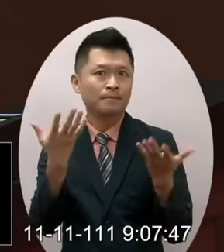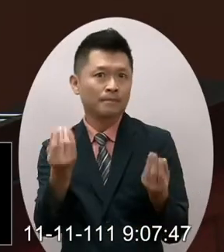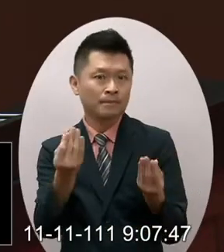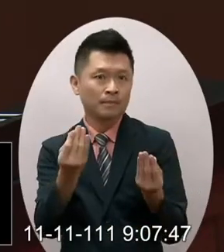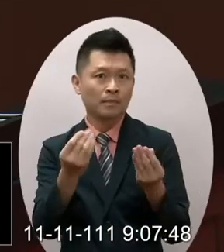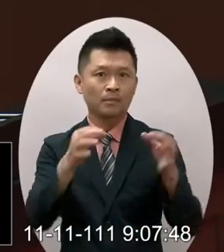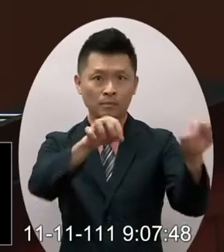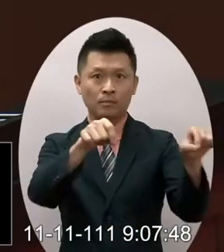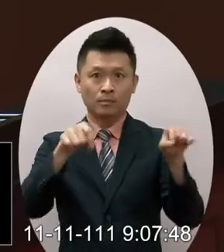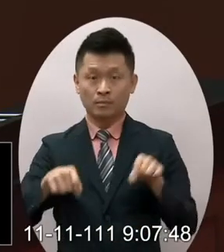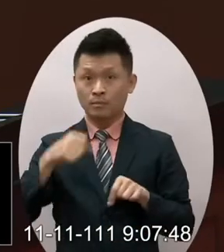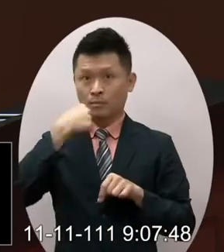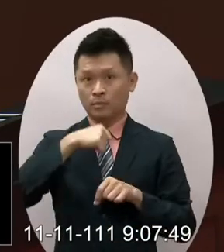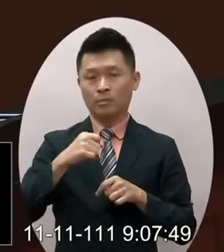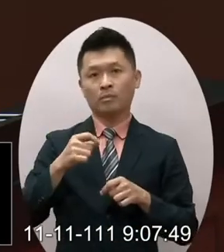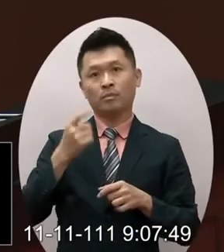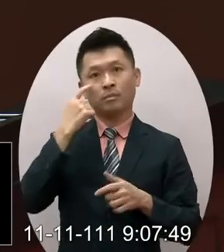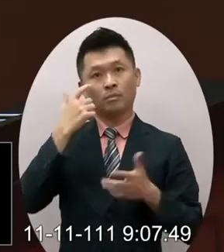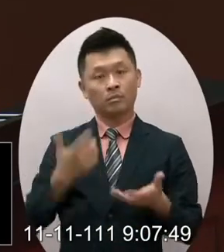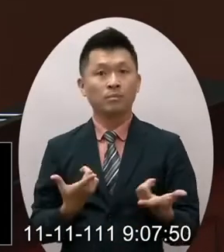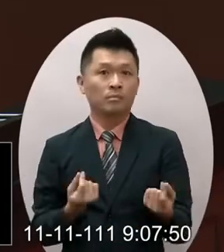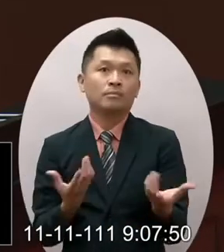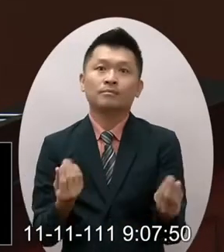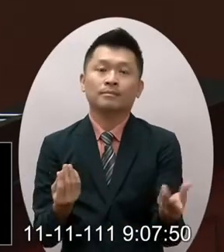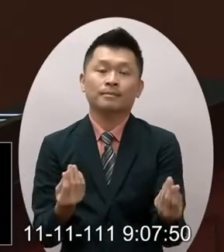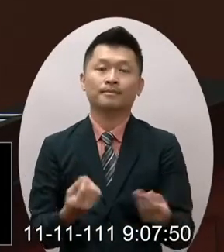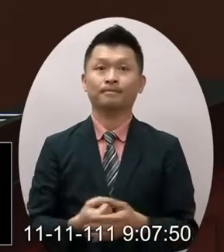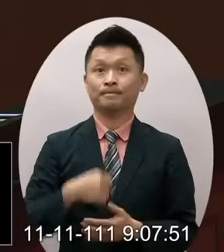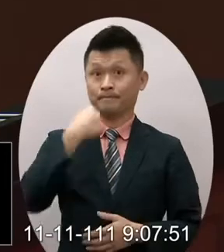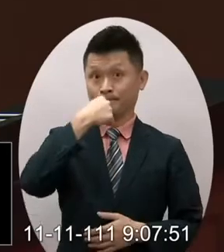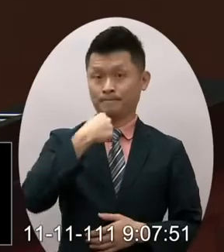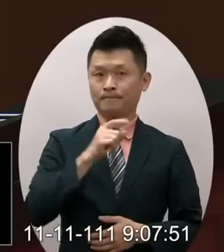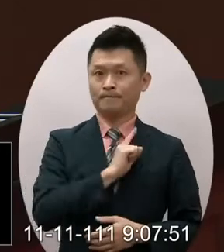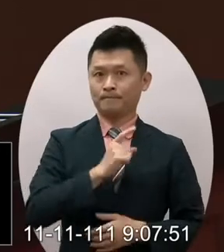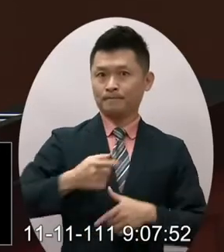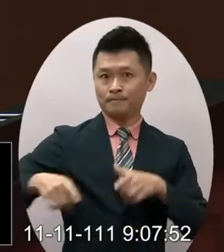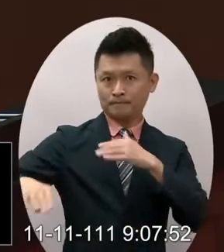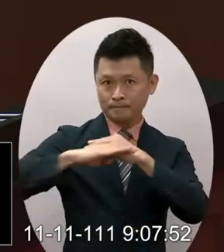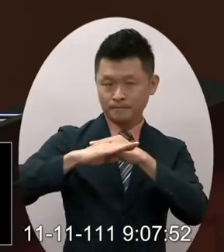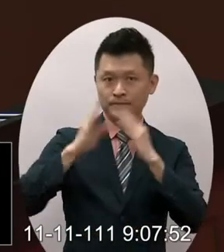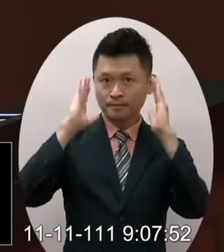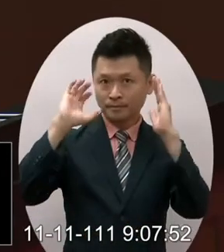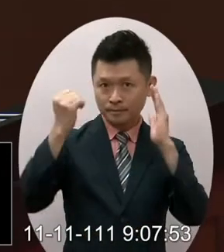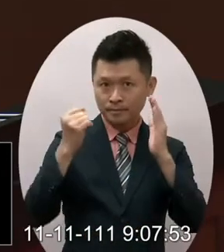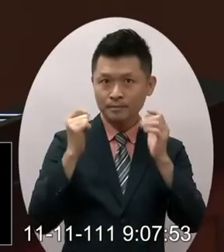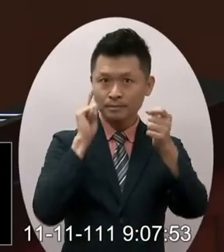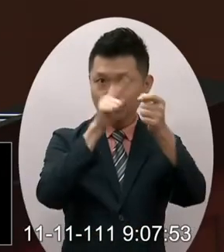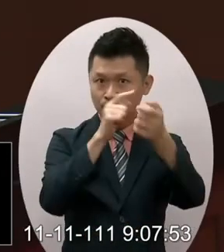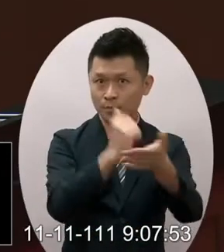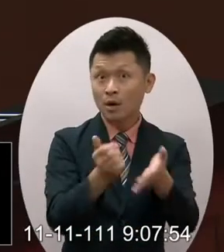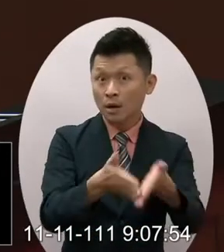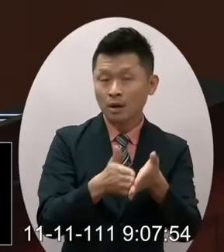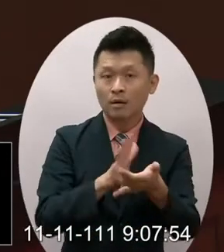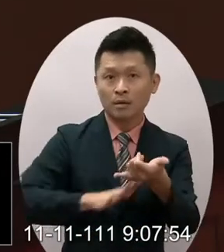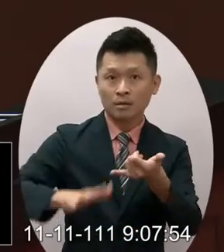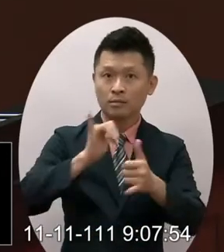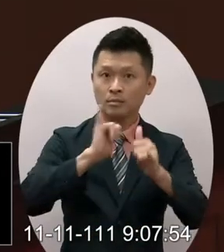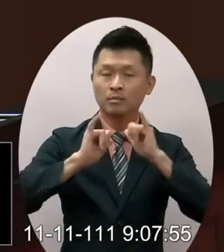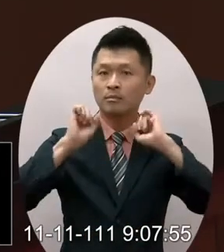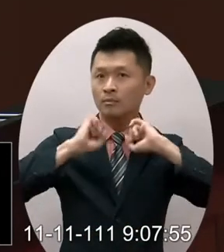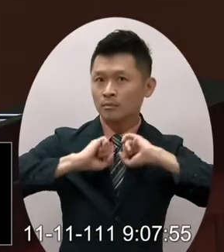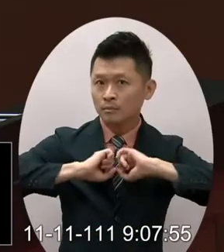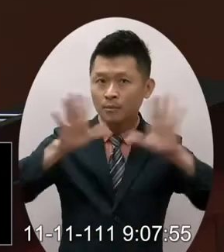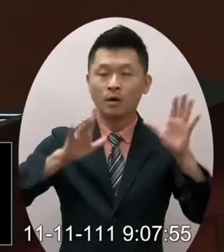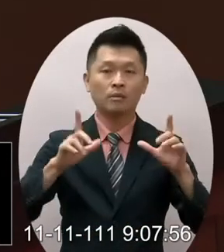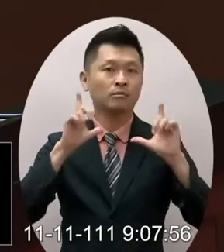湾自己的不公平、不正义。所以，为了追求台湾自己的公平与正义，本席要呼吁全体国人共同站出